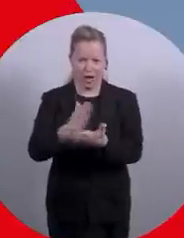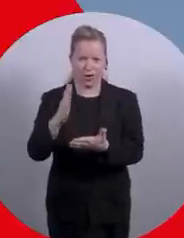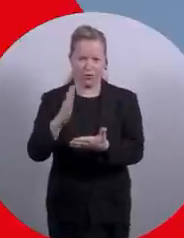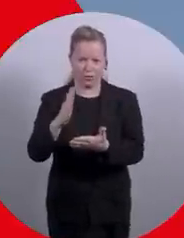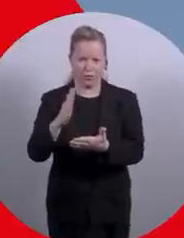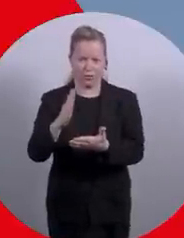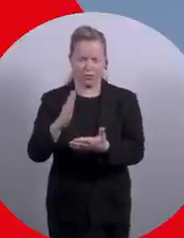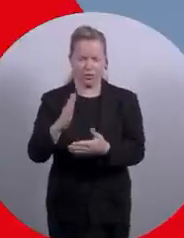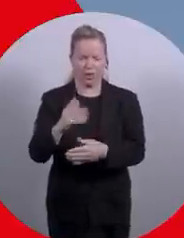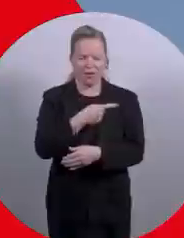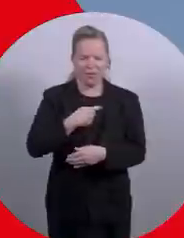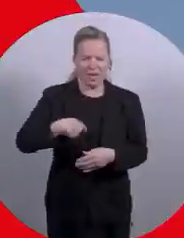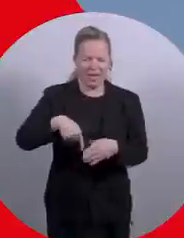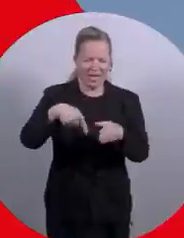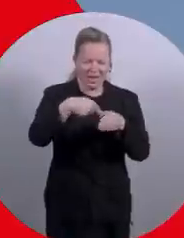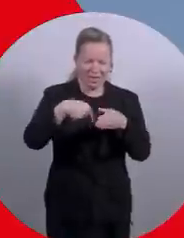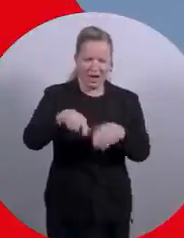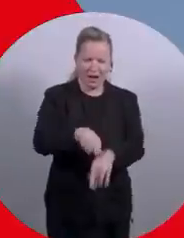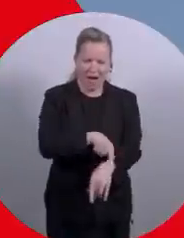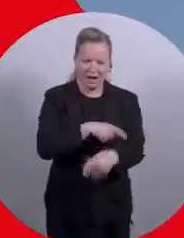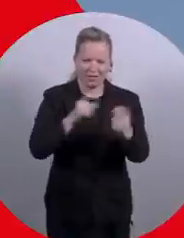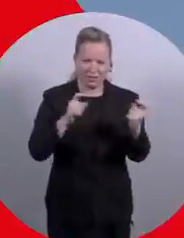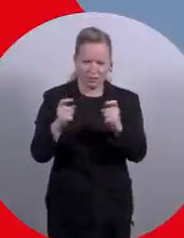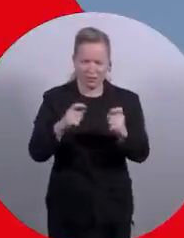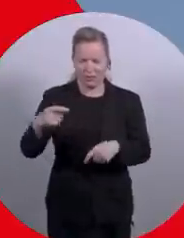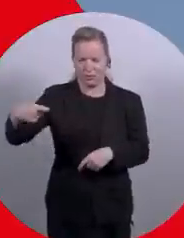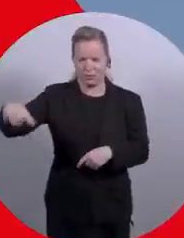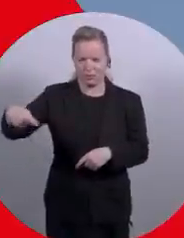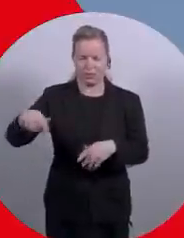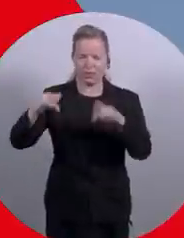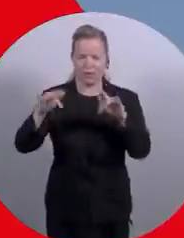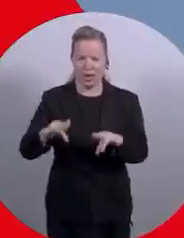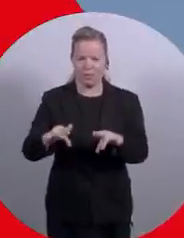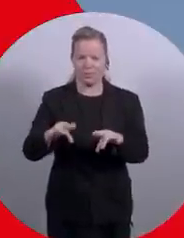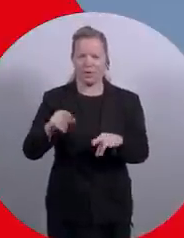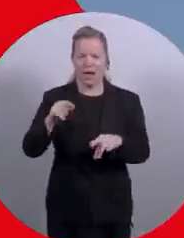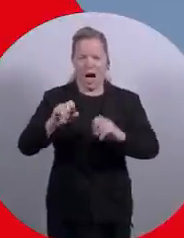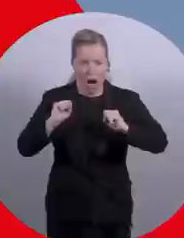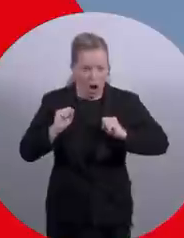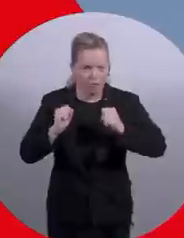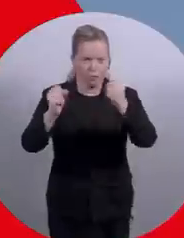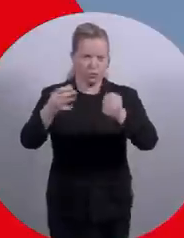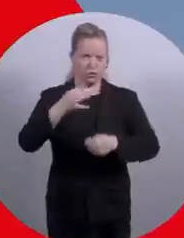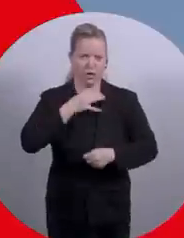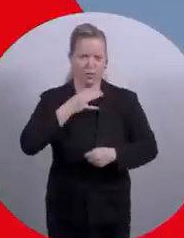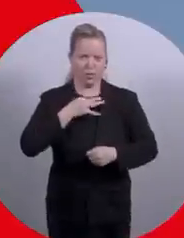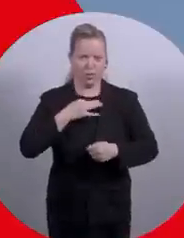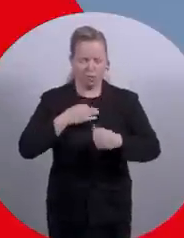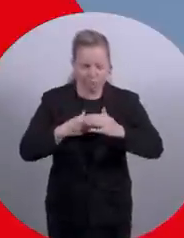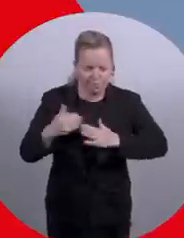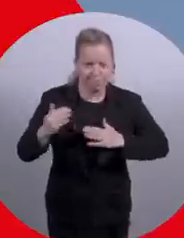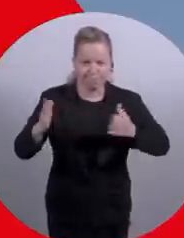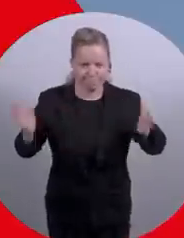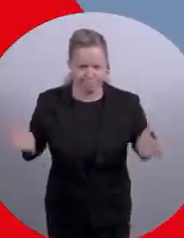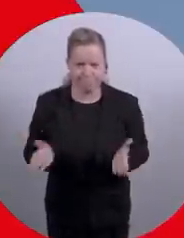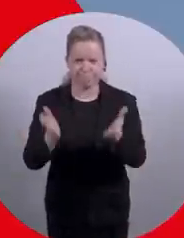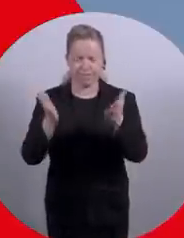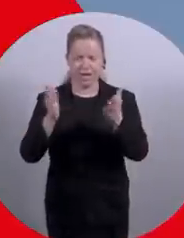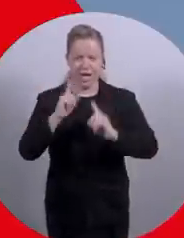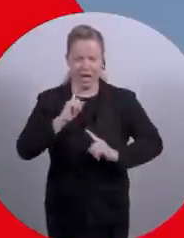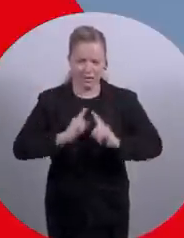auch bei uns Internat lange diskutiert und sind zum Entschluss gekommen dass diese Aufbruchstimmung diese Aufbruch dieser Enthusiasmus